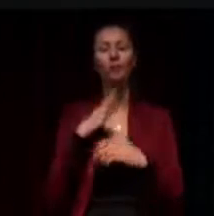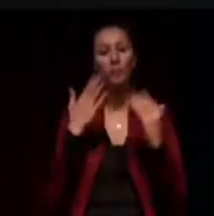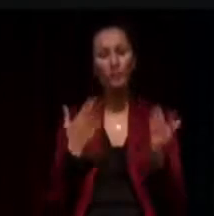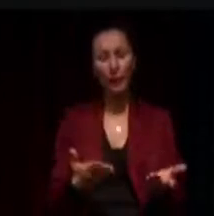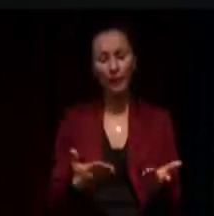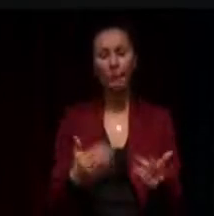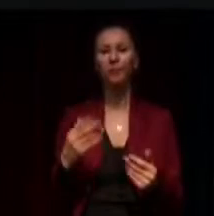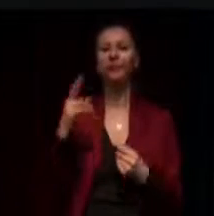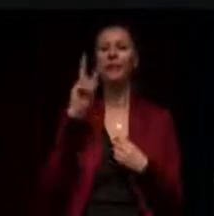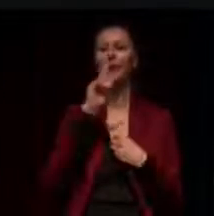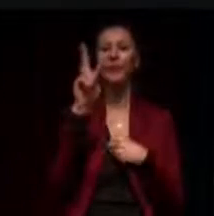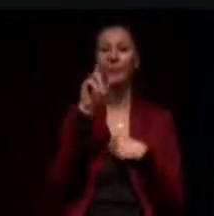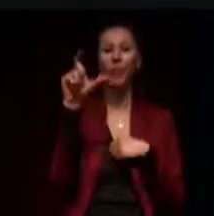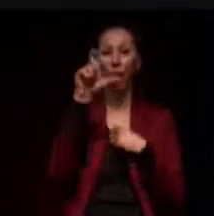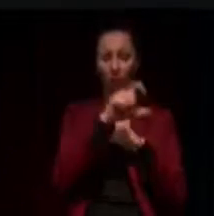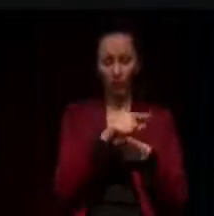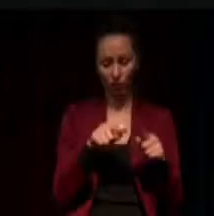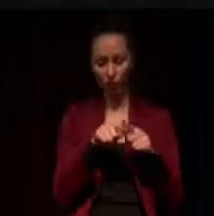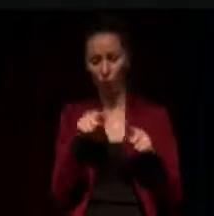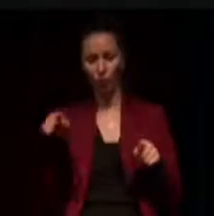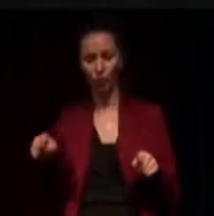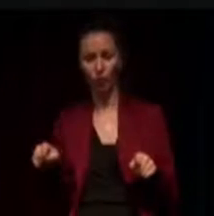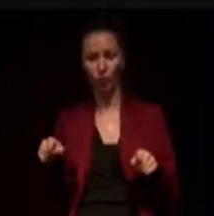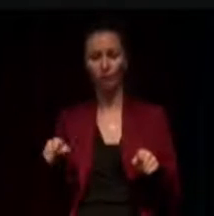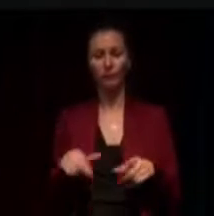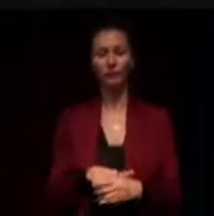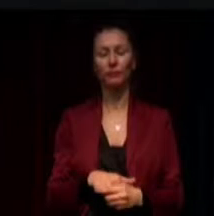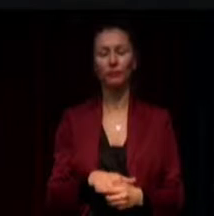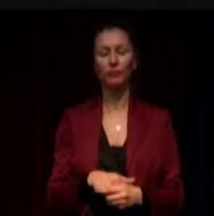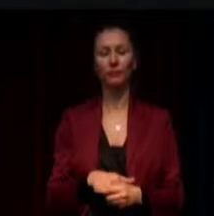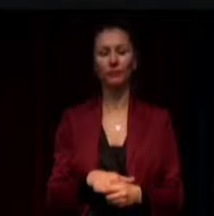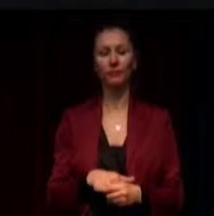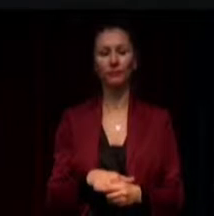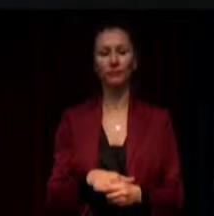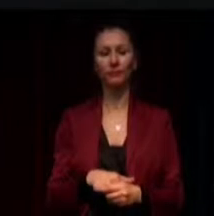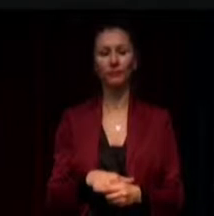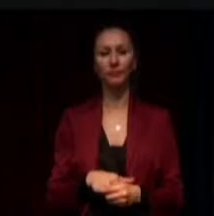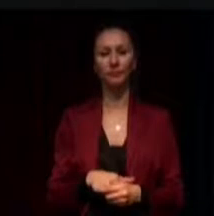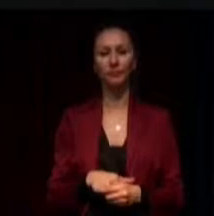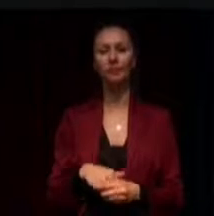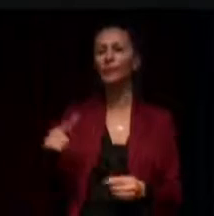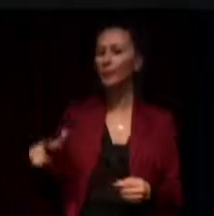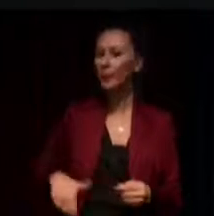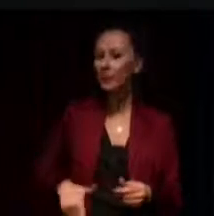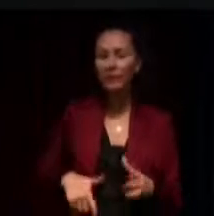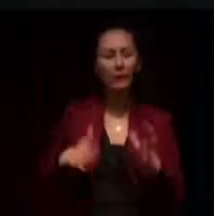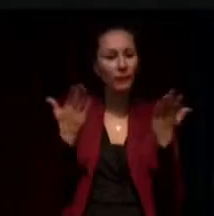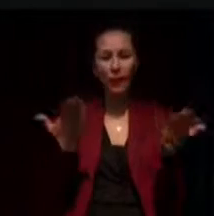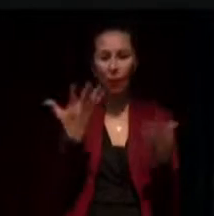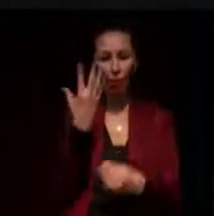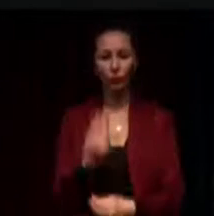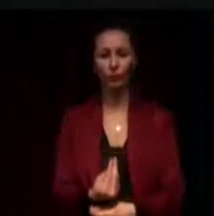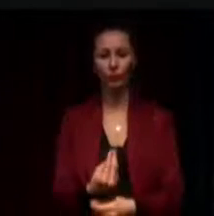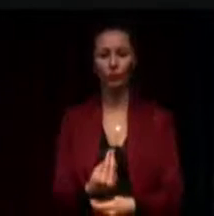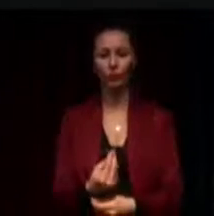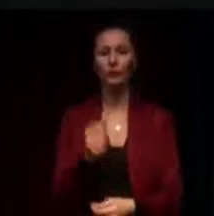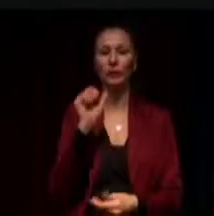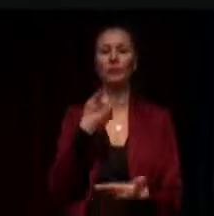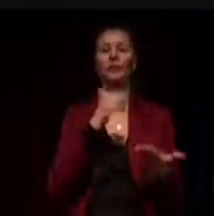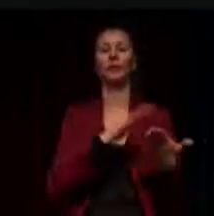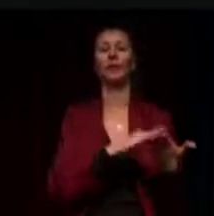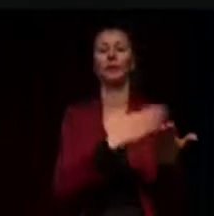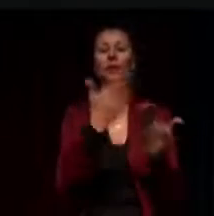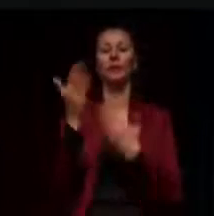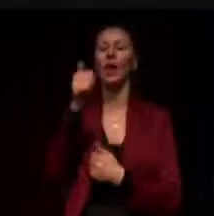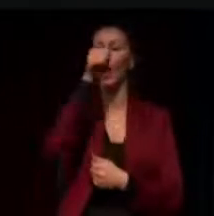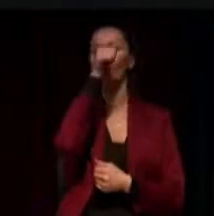Peki 20 ay boyunca 20 ay boyunca İzmir'de neler olmuş? Kıymetli